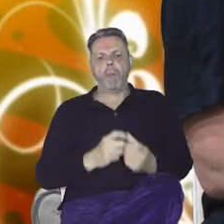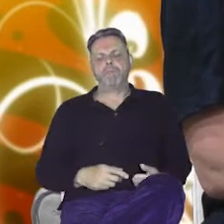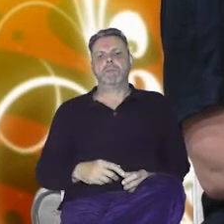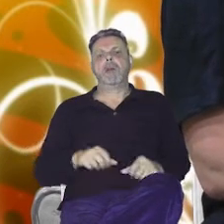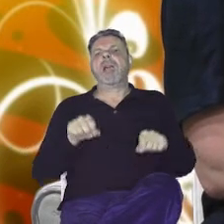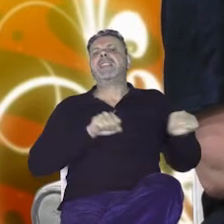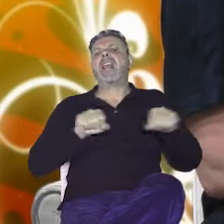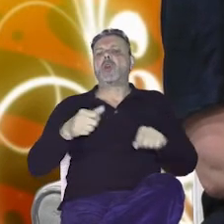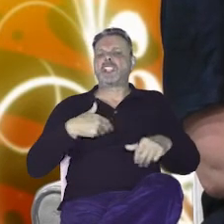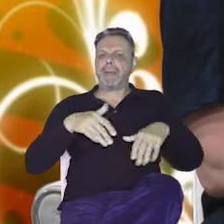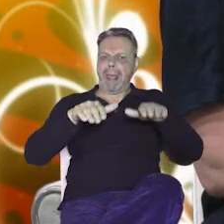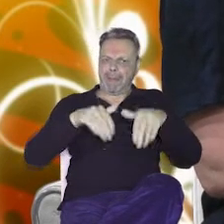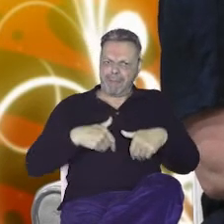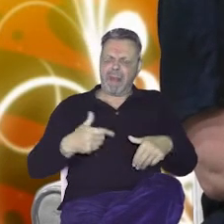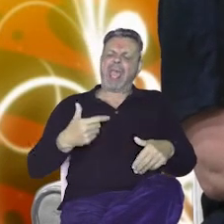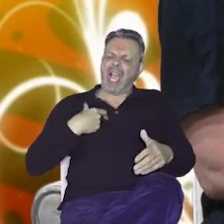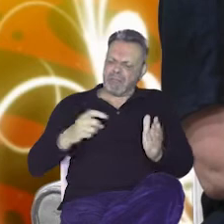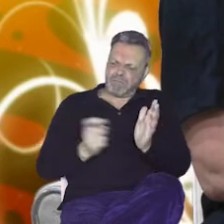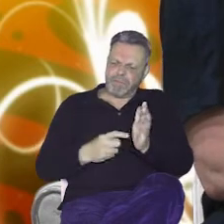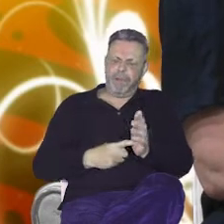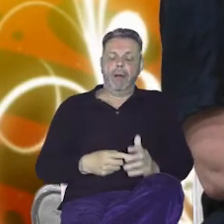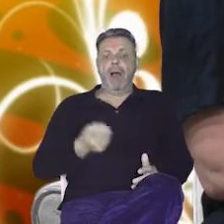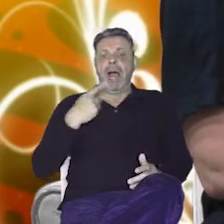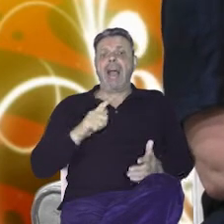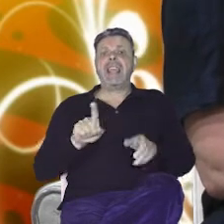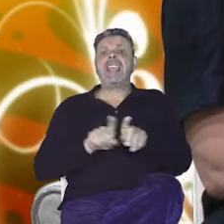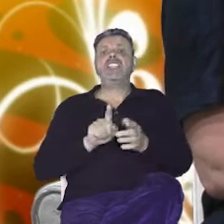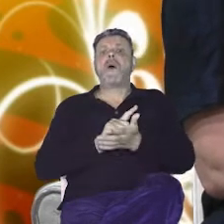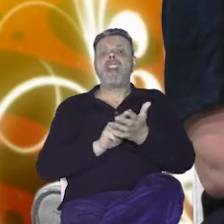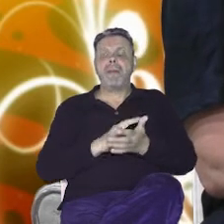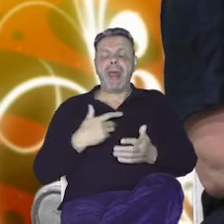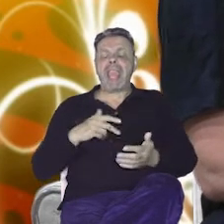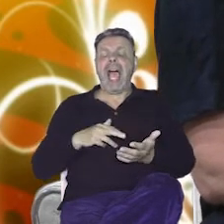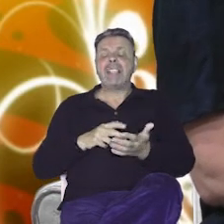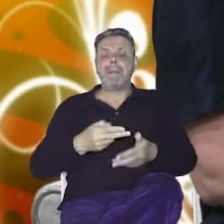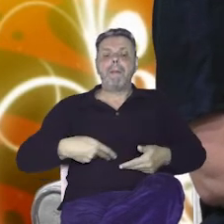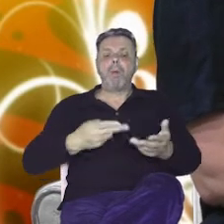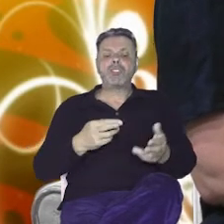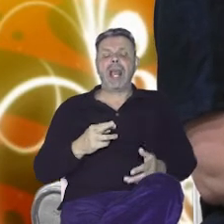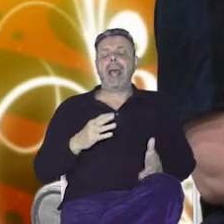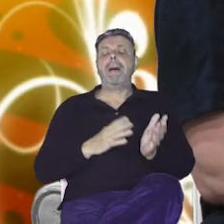me primila na moje inzistiranje, no međutim istovremeno sam po putu do doma poslala mail